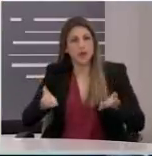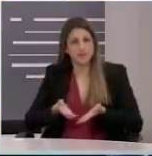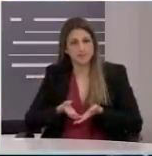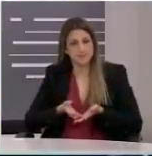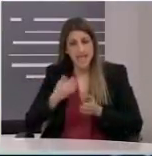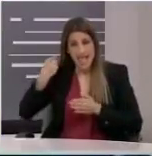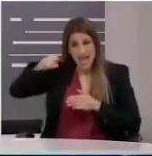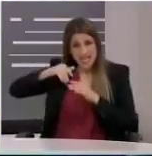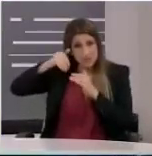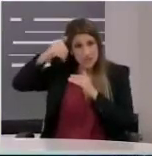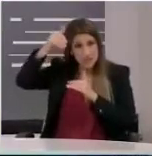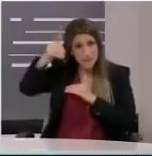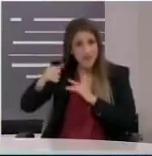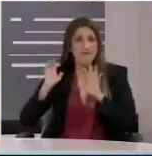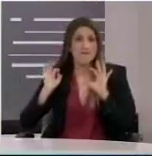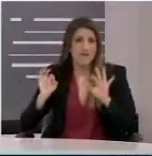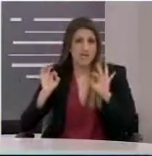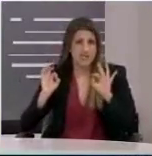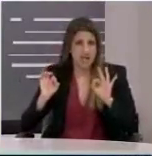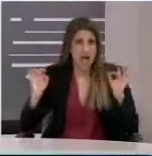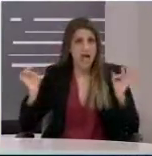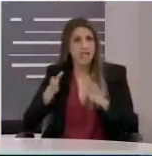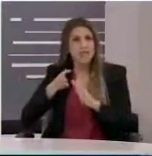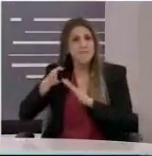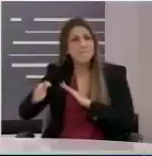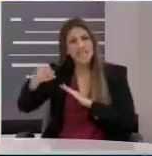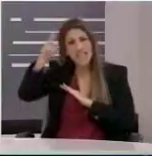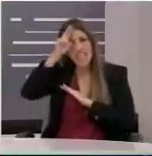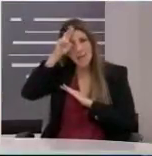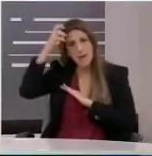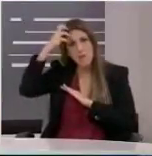Και λίγες μέρες αργότερα βεβαίως, όταν εσείς ήσασταν στο Μόναχο,